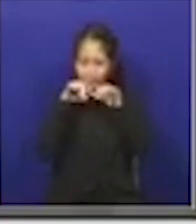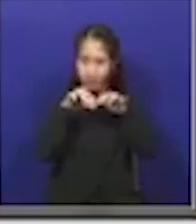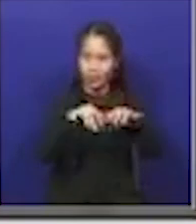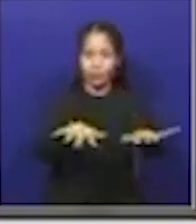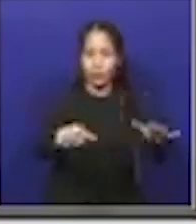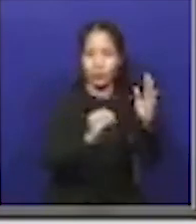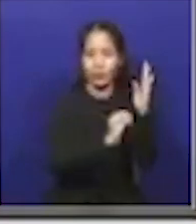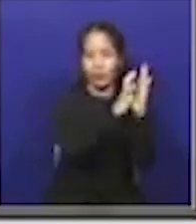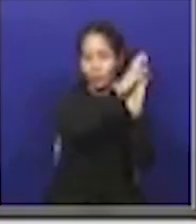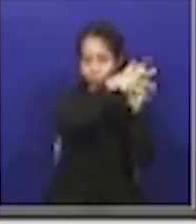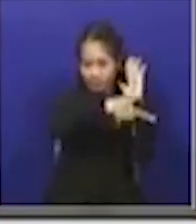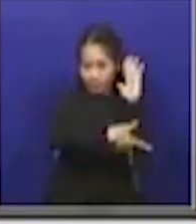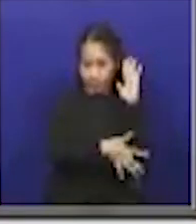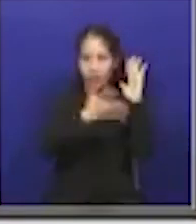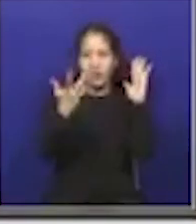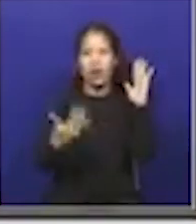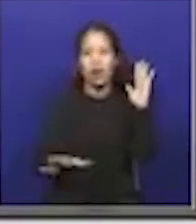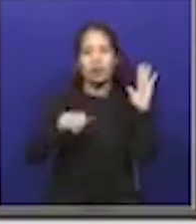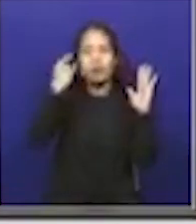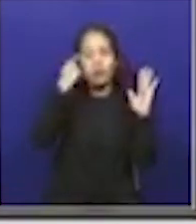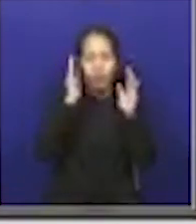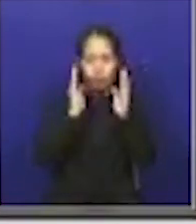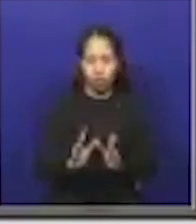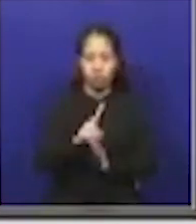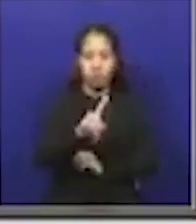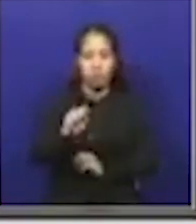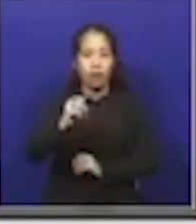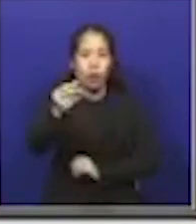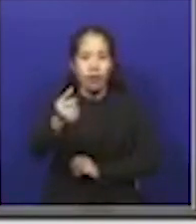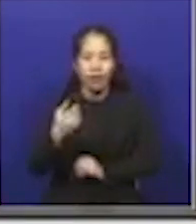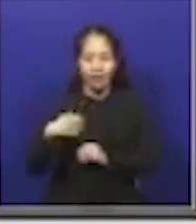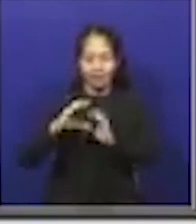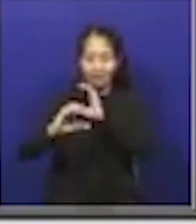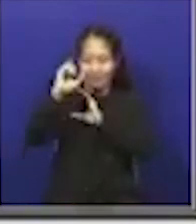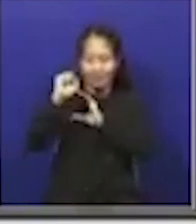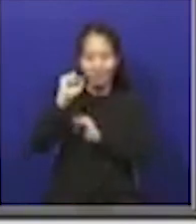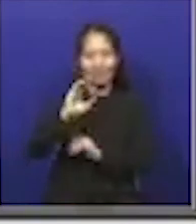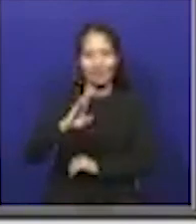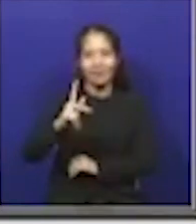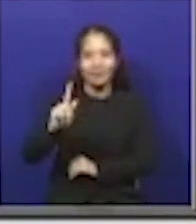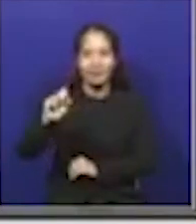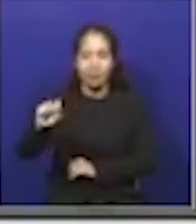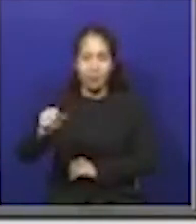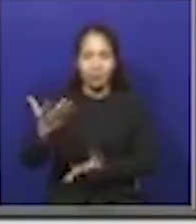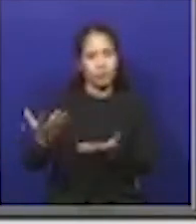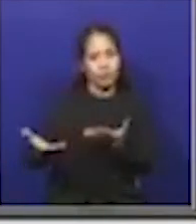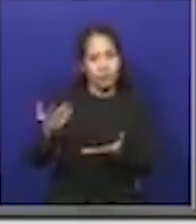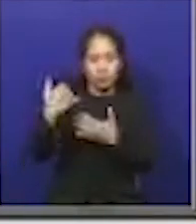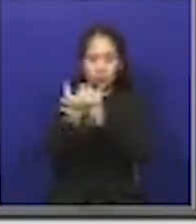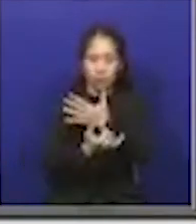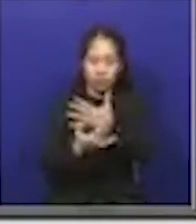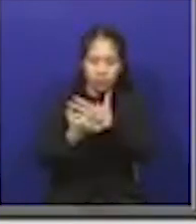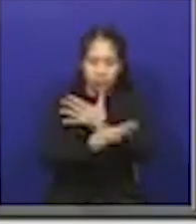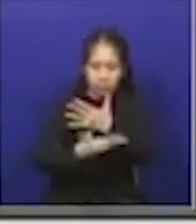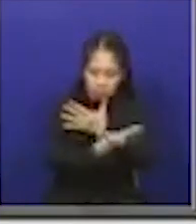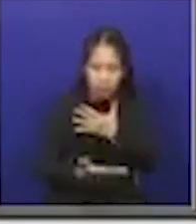ทศท่านว่าคนกี่แสนไปที่บขส.ไปที่ขนส่งไปที่ท่ารถ